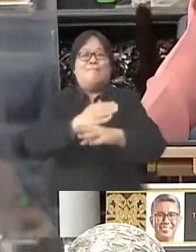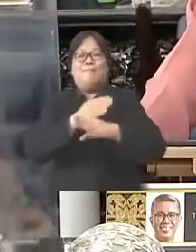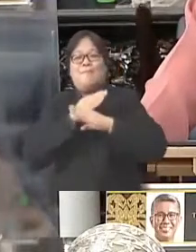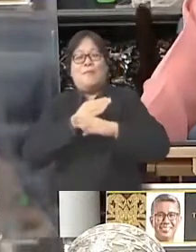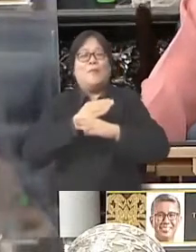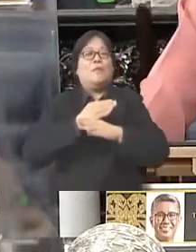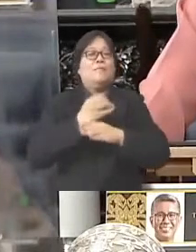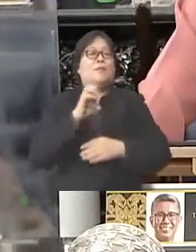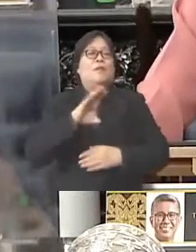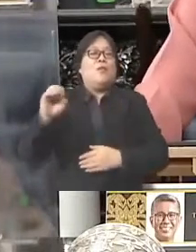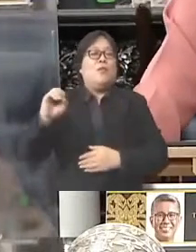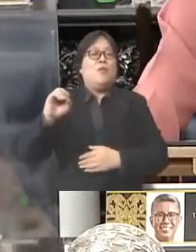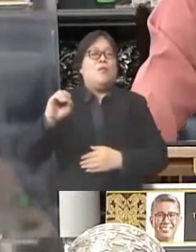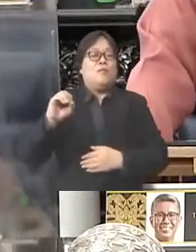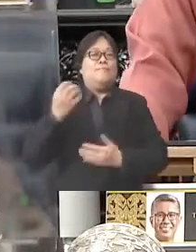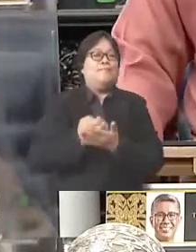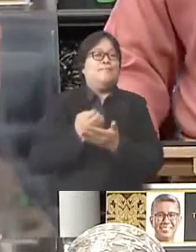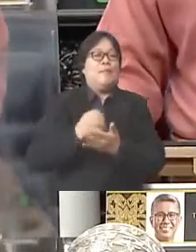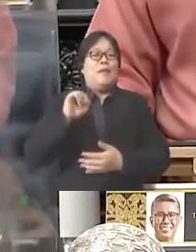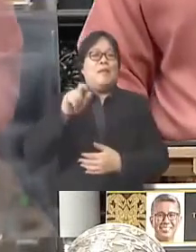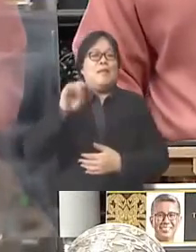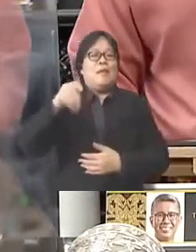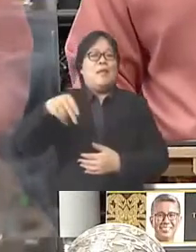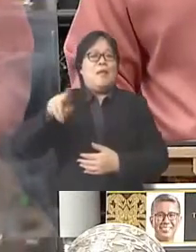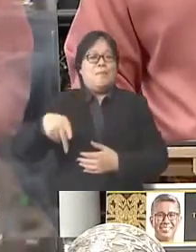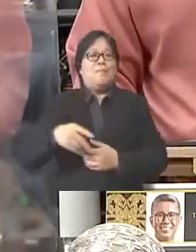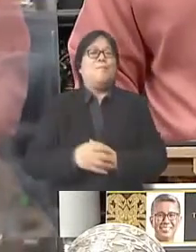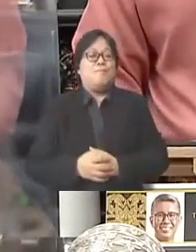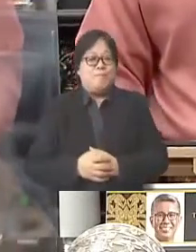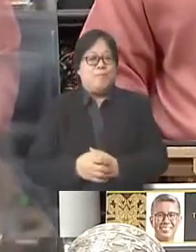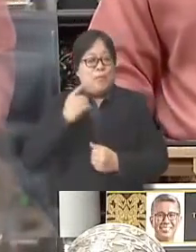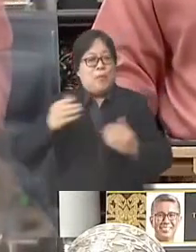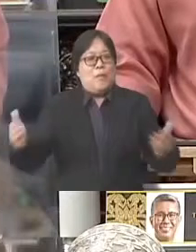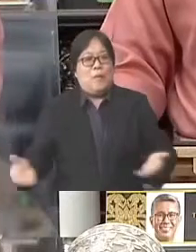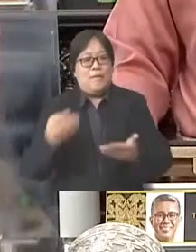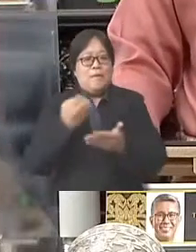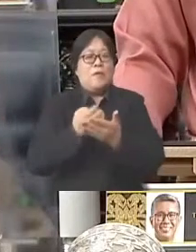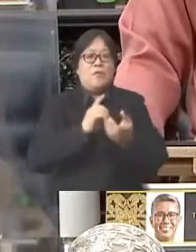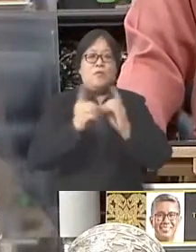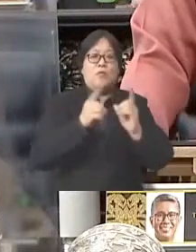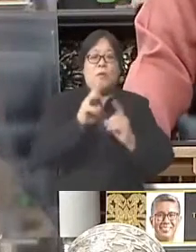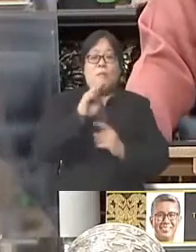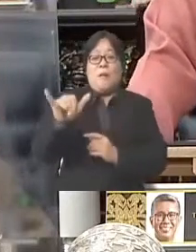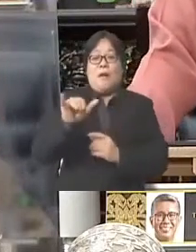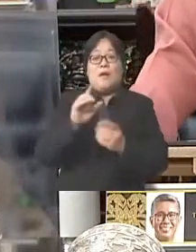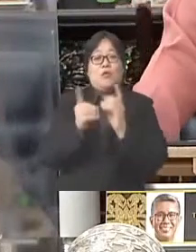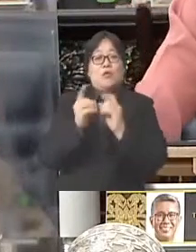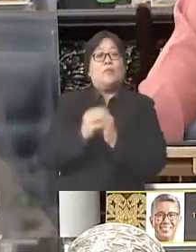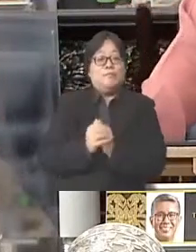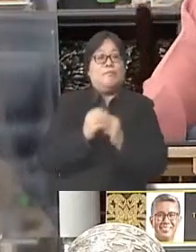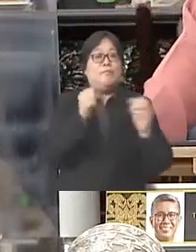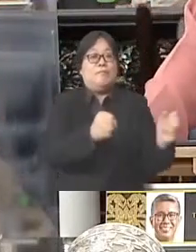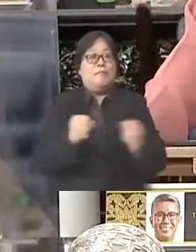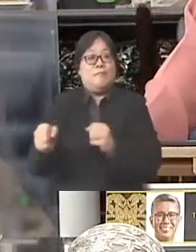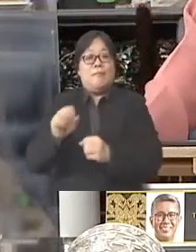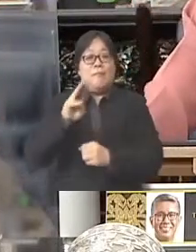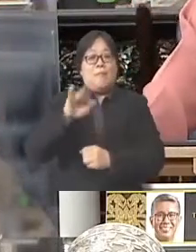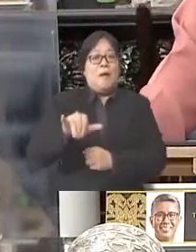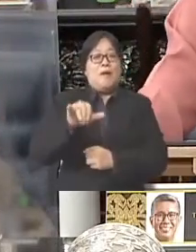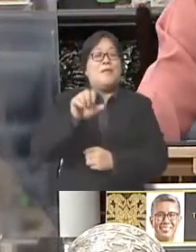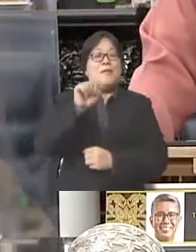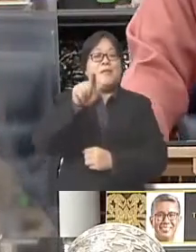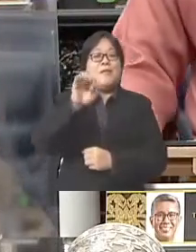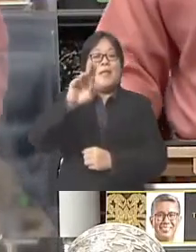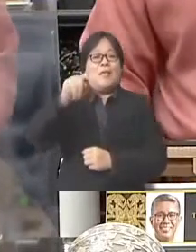ekonomis Tata dari dengan matlamat lanjutkan langkah tindakan ekonomi digital laser atau my digital seje mistata